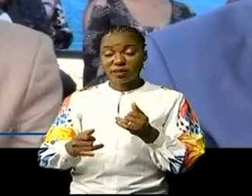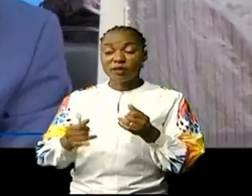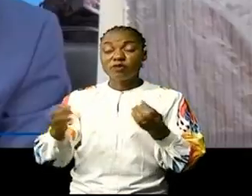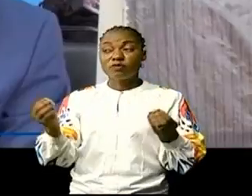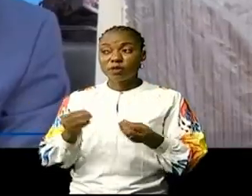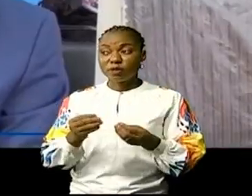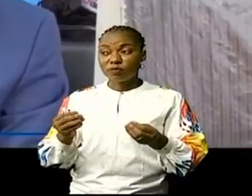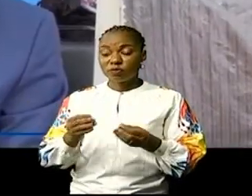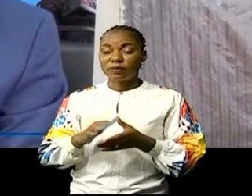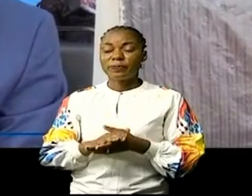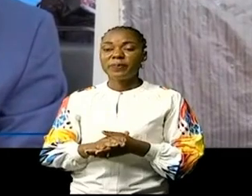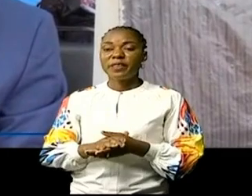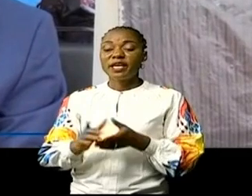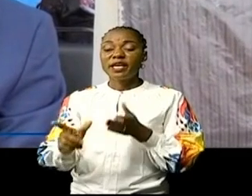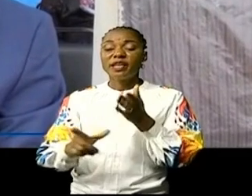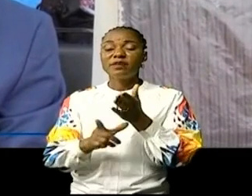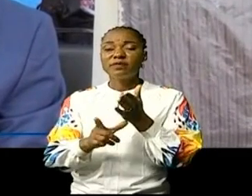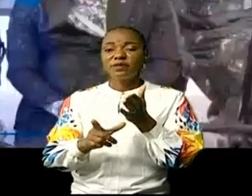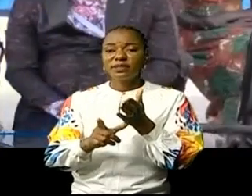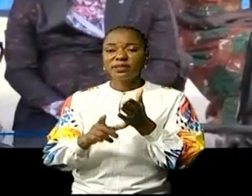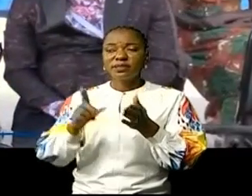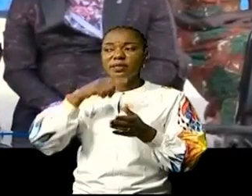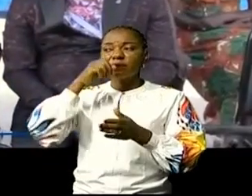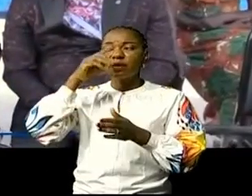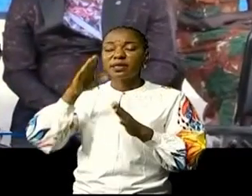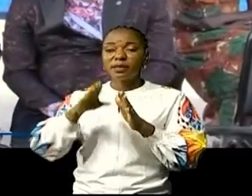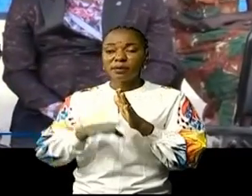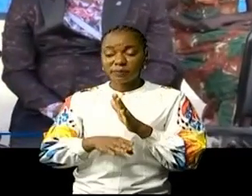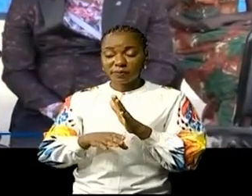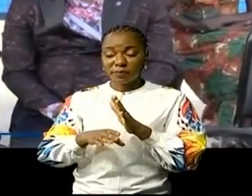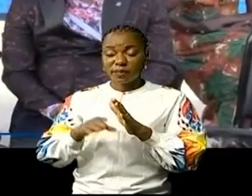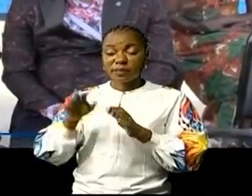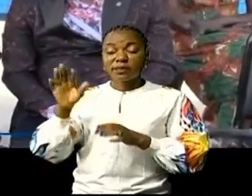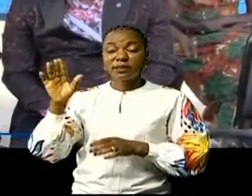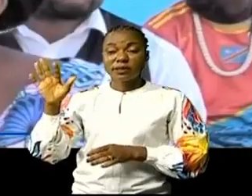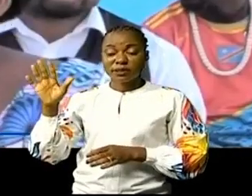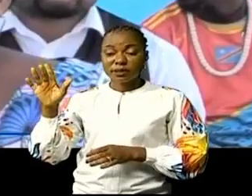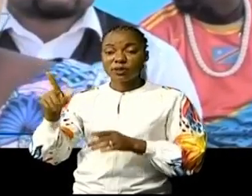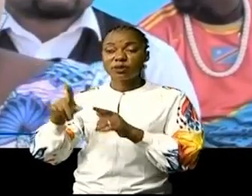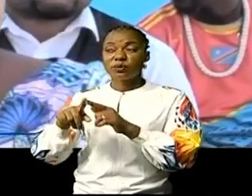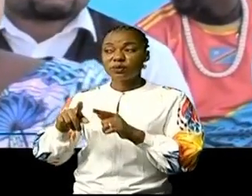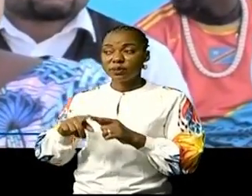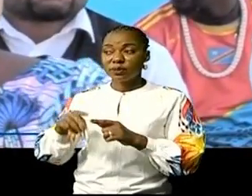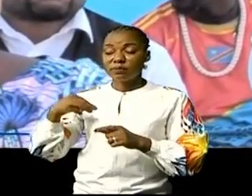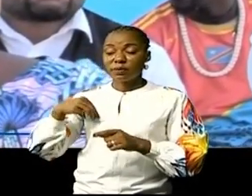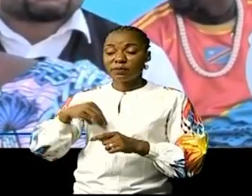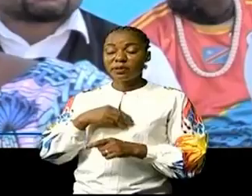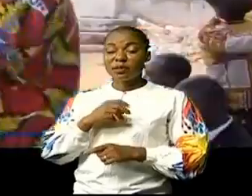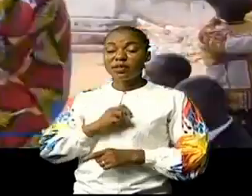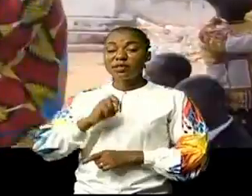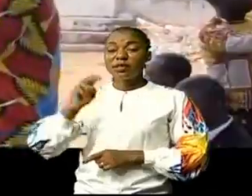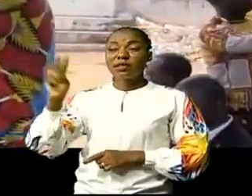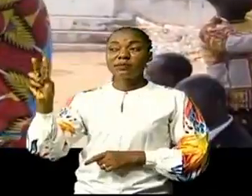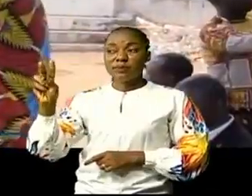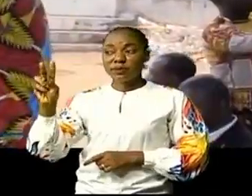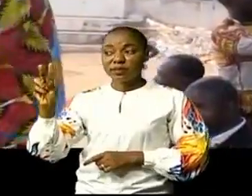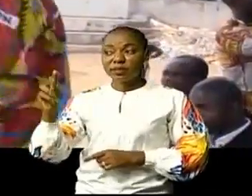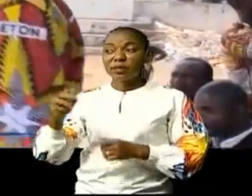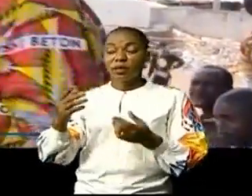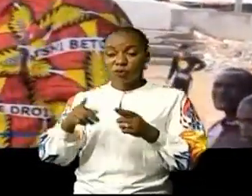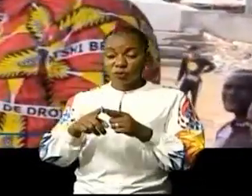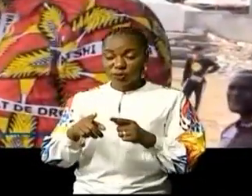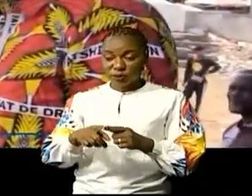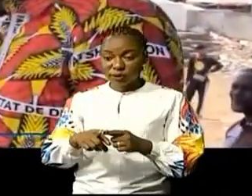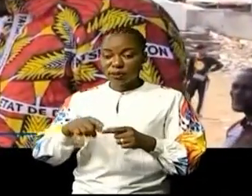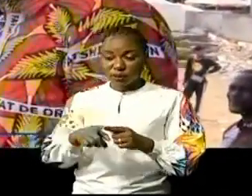raison pour laquelle les vice-présidents de l'Assemblée provinciale de Kinshasa et cadre de l'UDPS, l'honorable Francis Tshibalabala, a